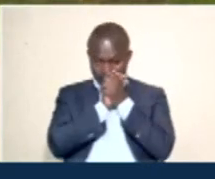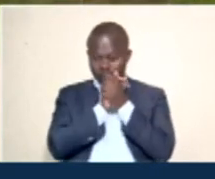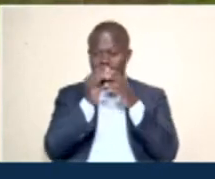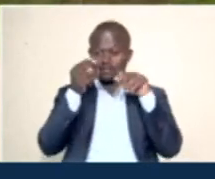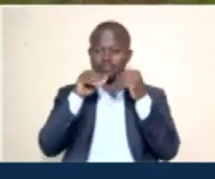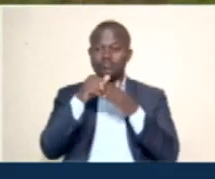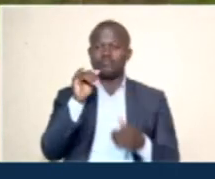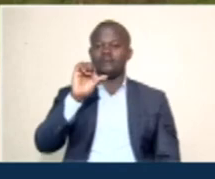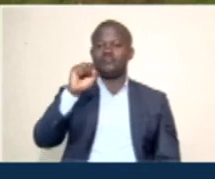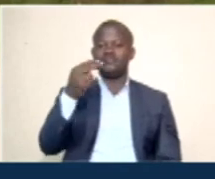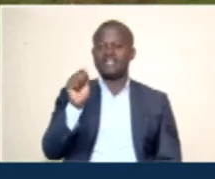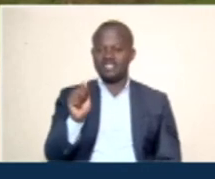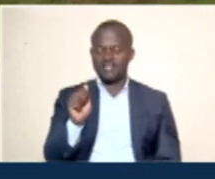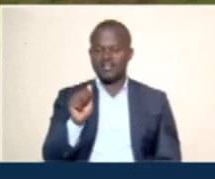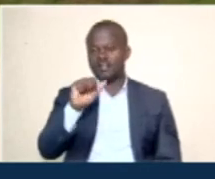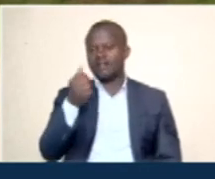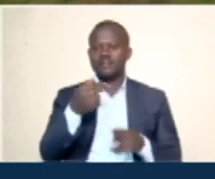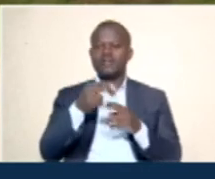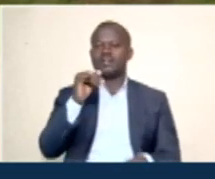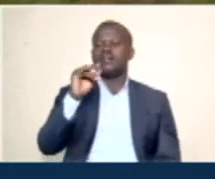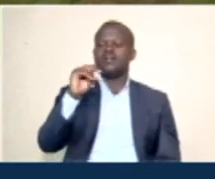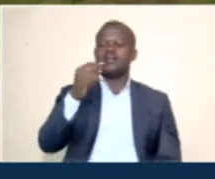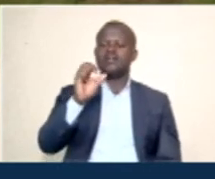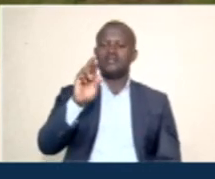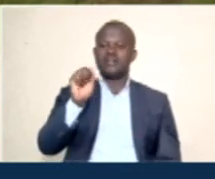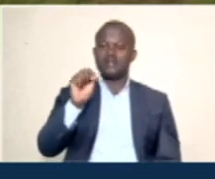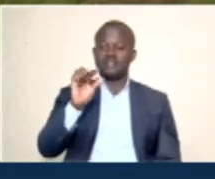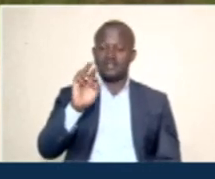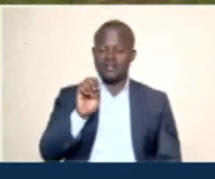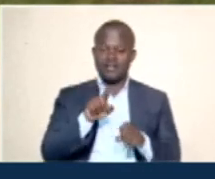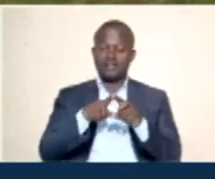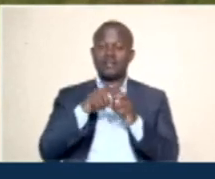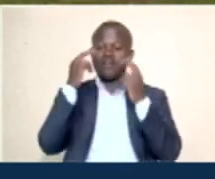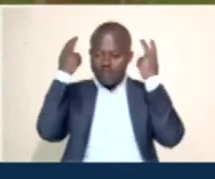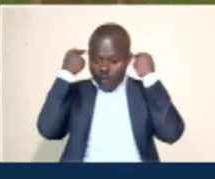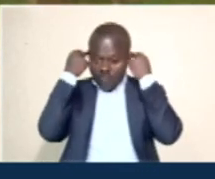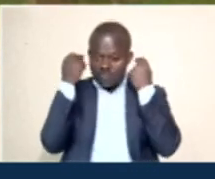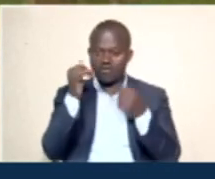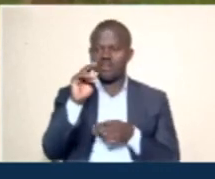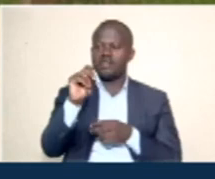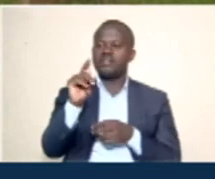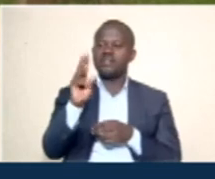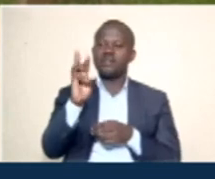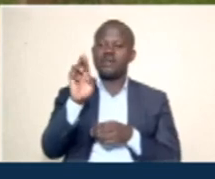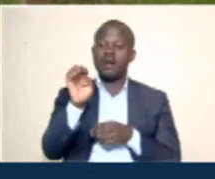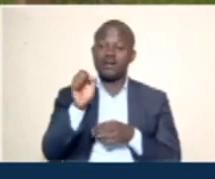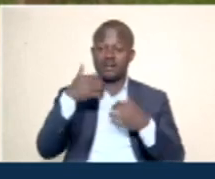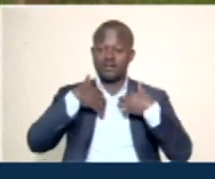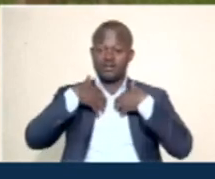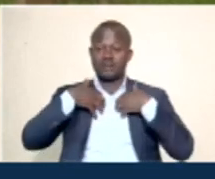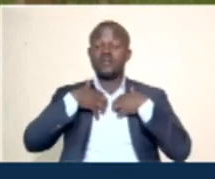Habagaho isha arizo bitanga ingeragere, kabaho n'inkwavu n'inkware. Niyo nyamaswa